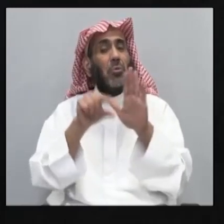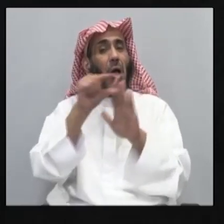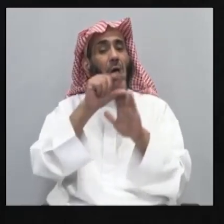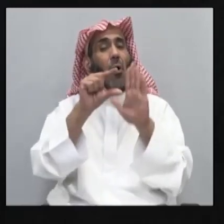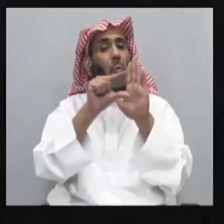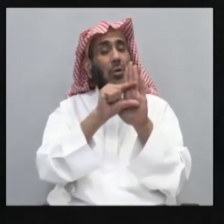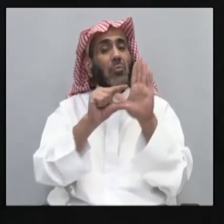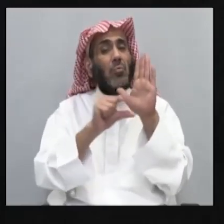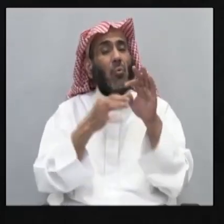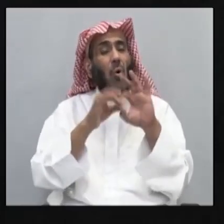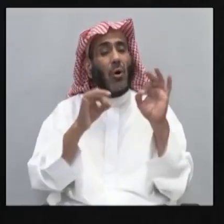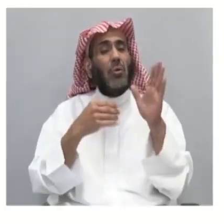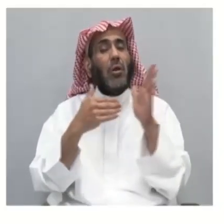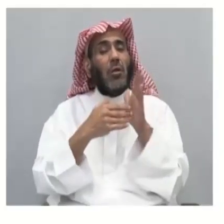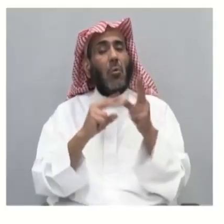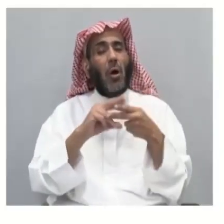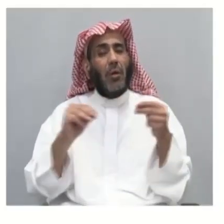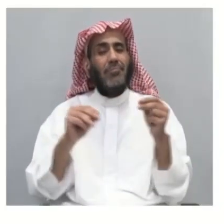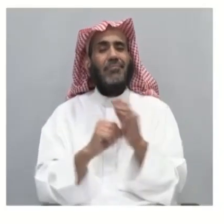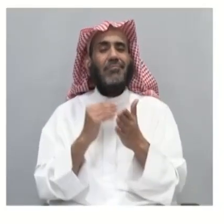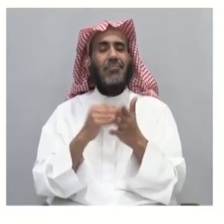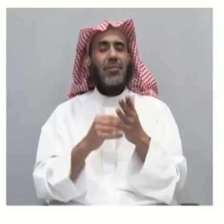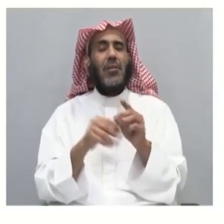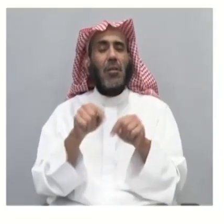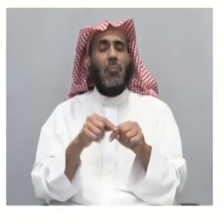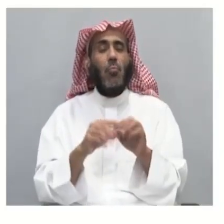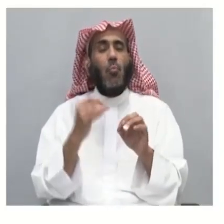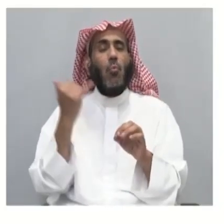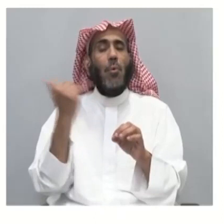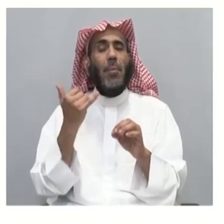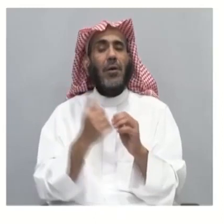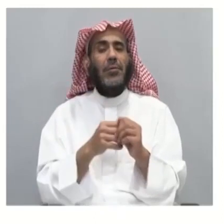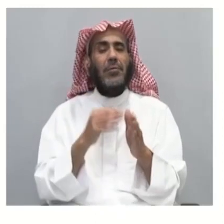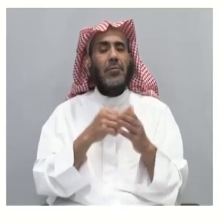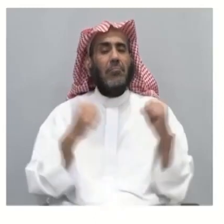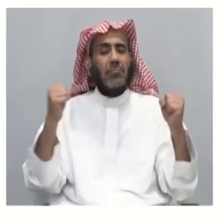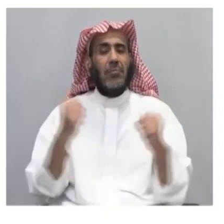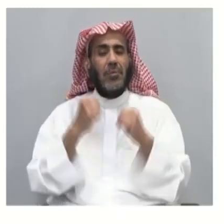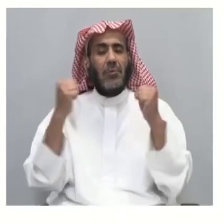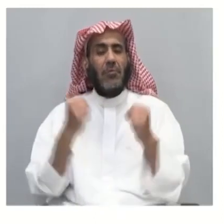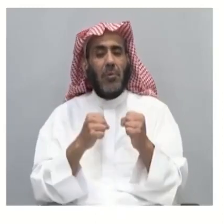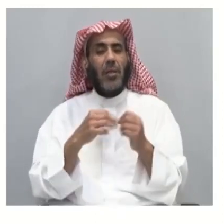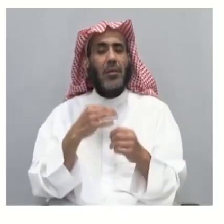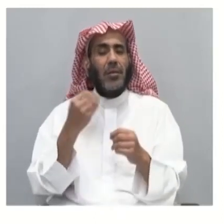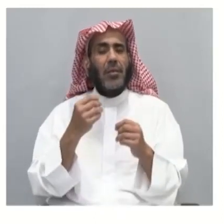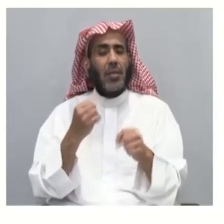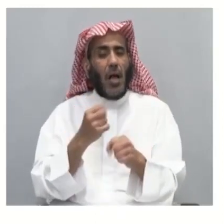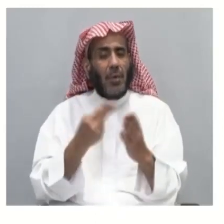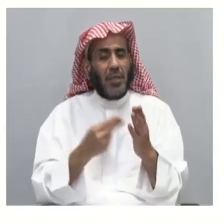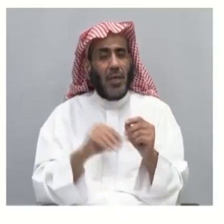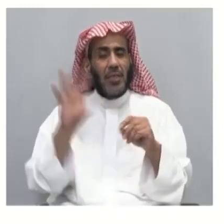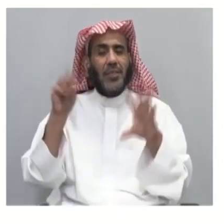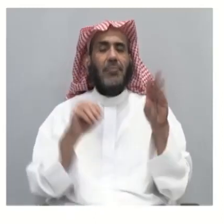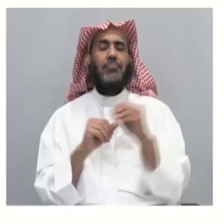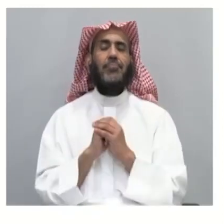ولها نهايه نهايه وحل وهذه ايضا من الامور المهمه التي تتدرب عليها في بدايه حديثك عن